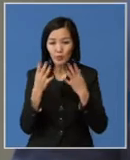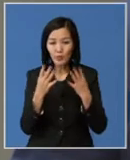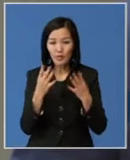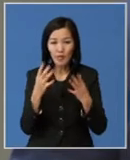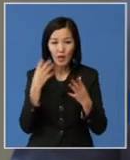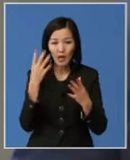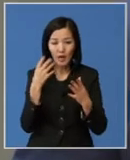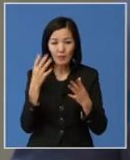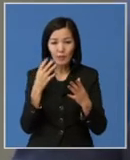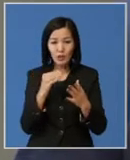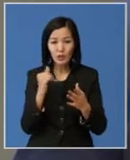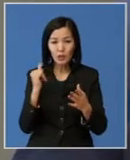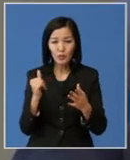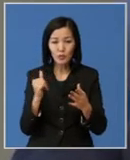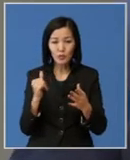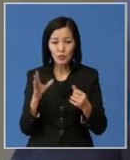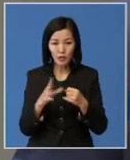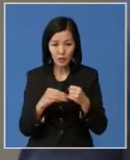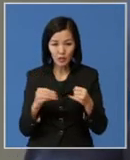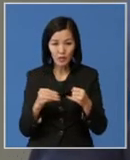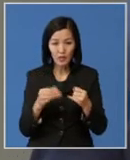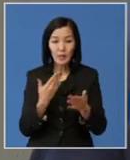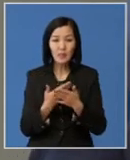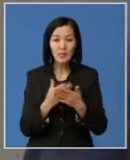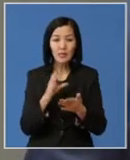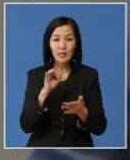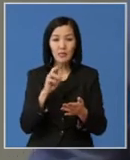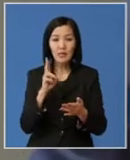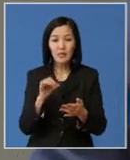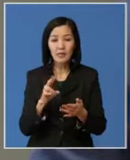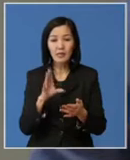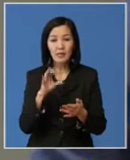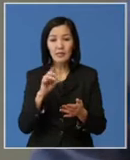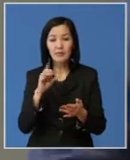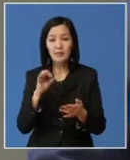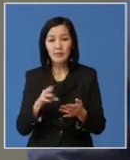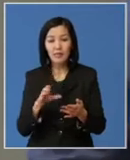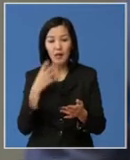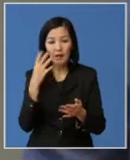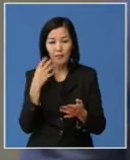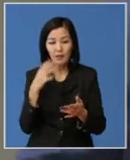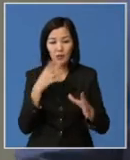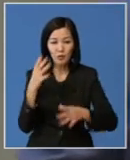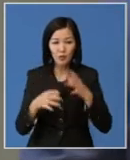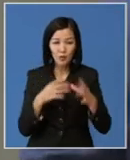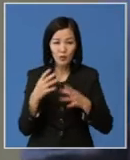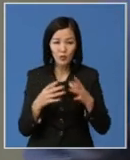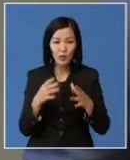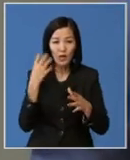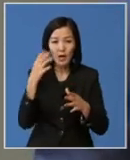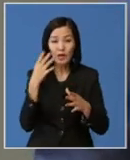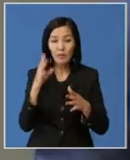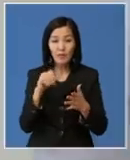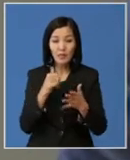болсақ, Жетісу негізінен алманың мекені саналады. Мысалы, Сарқан ауданындағы Сибирис алмасы. Бұл дүниедегі алмалардың